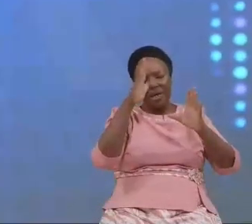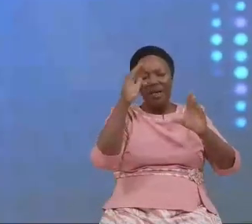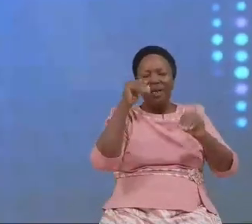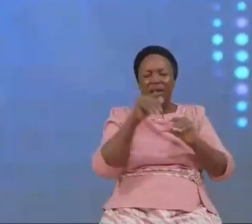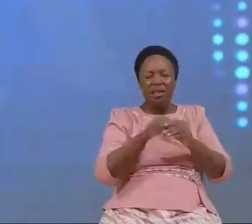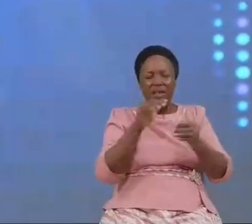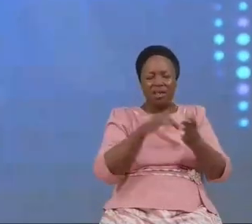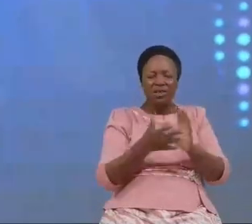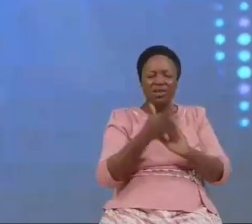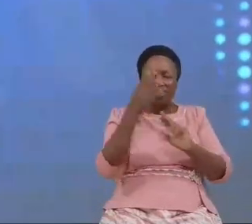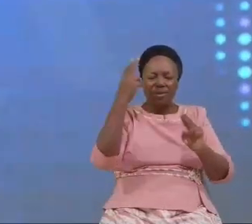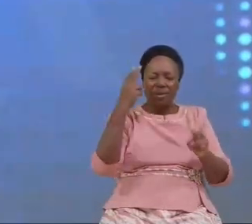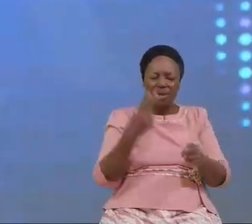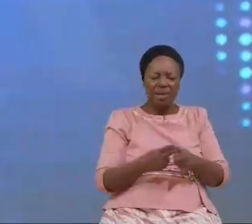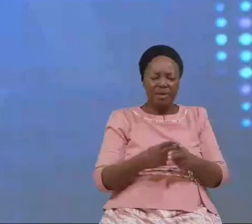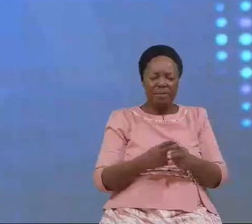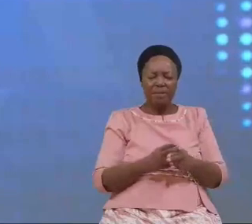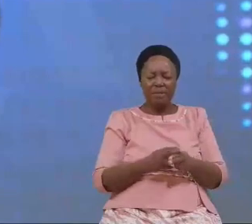Jésus